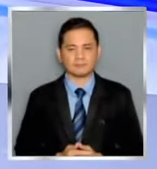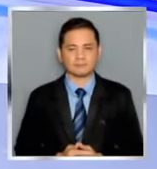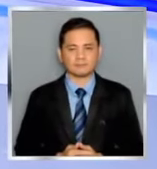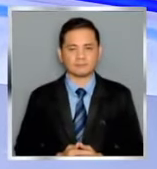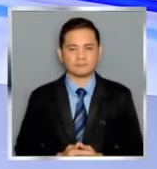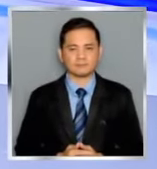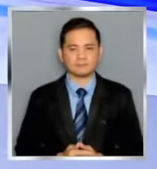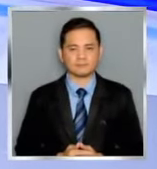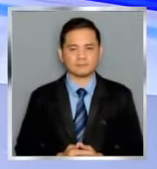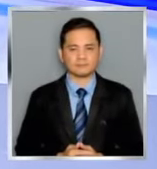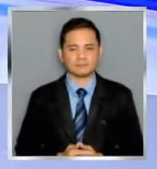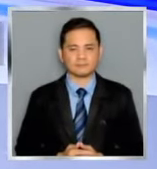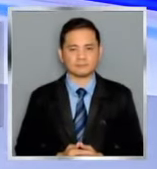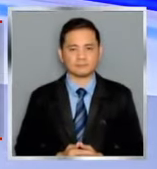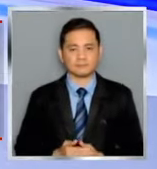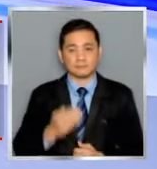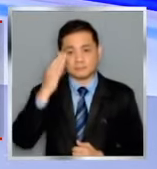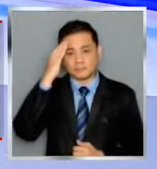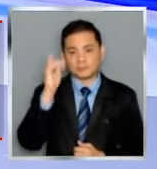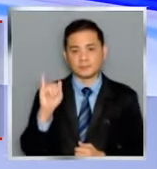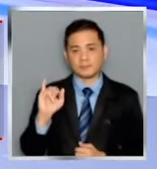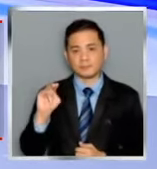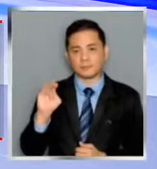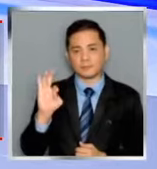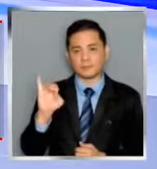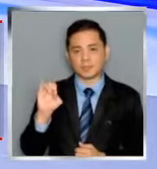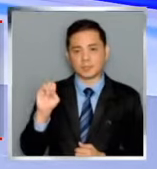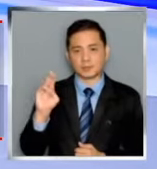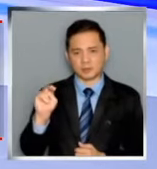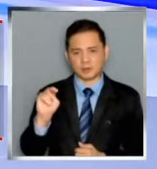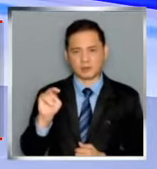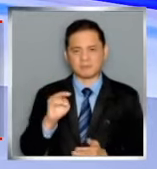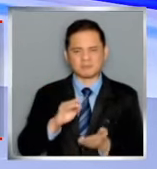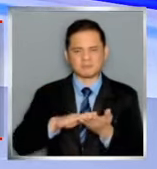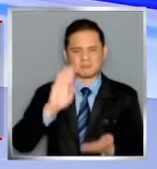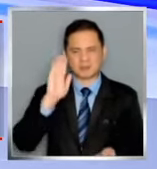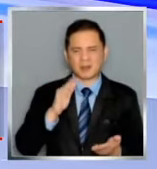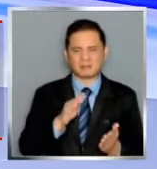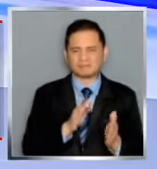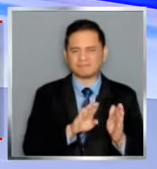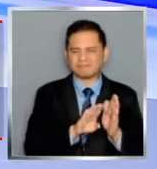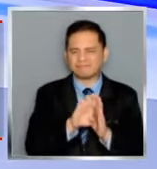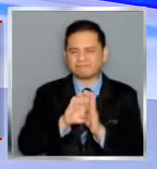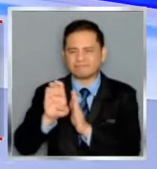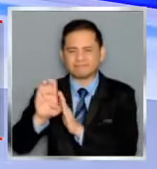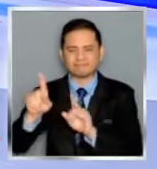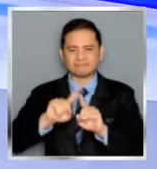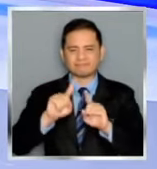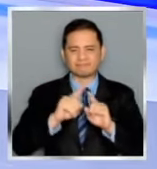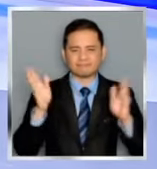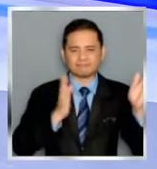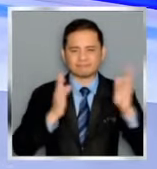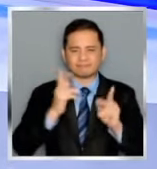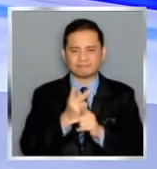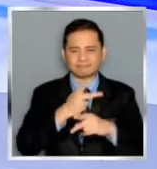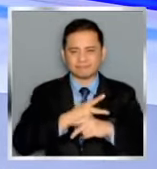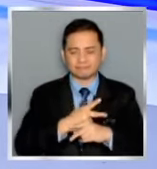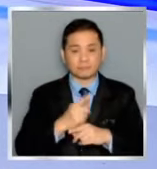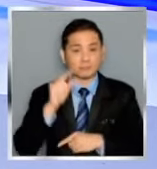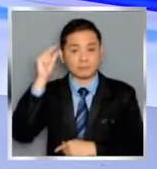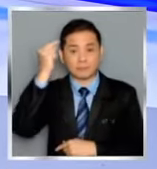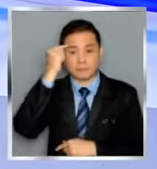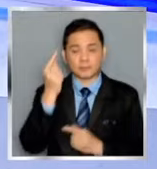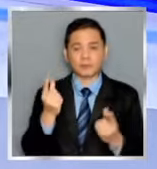Bilang tugon sa inflation, may pinaplanong bagong round ng targeted cash transfer ang gobyerno. Tig 1,000 piso po ito para sa